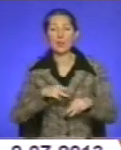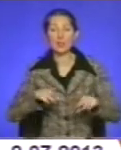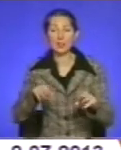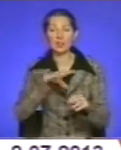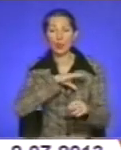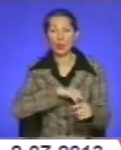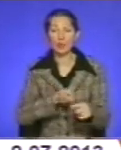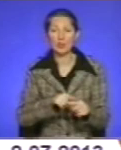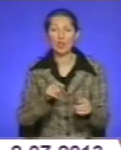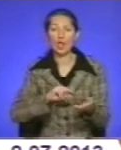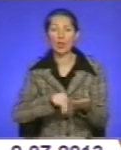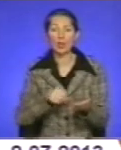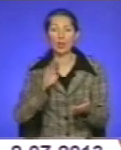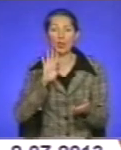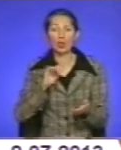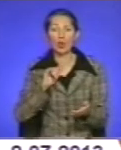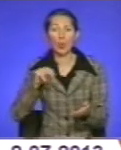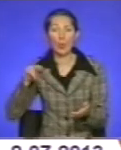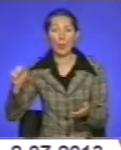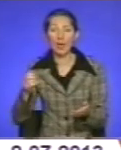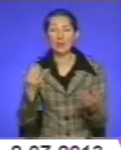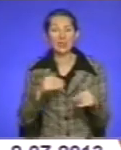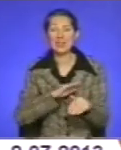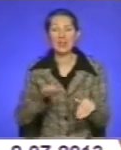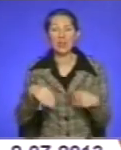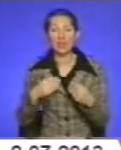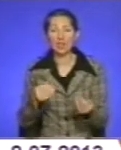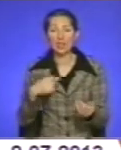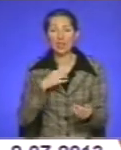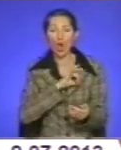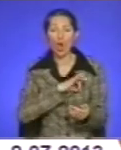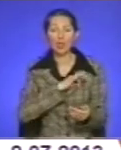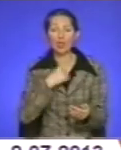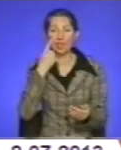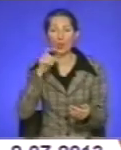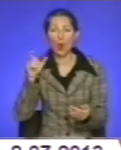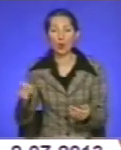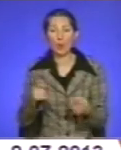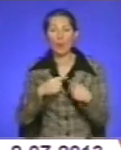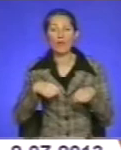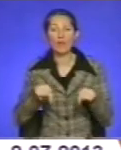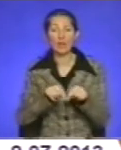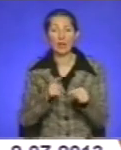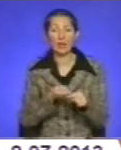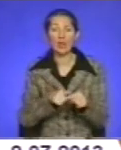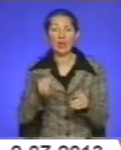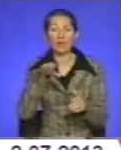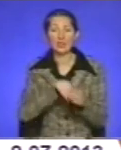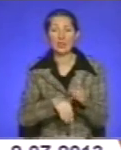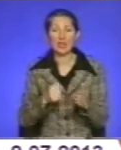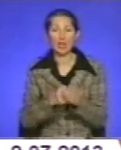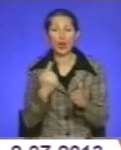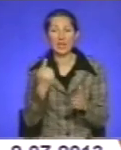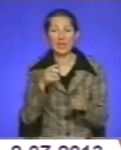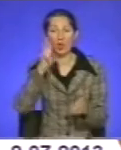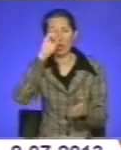Ця довідка 4 ОПП вже не видається юридичним особам, філіям, які внесені до єдиного державного реєстру,